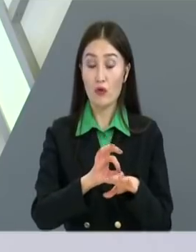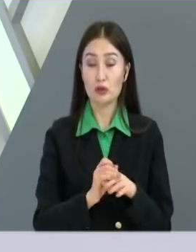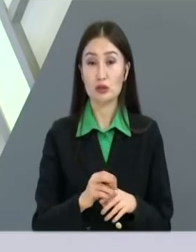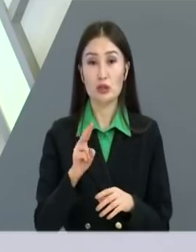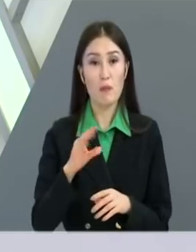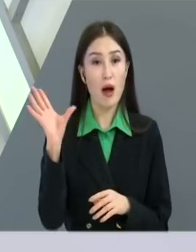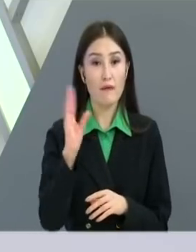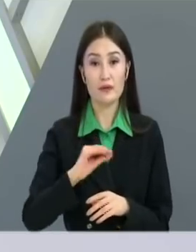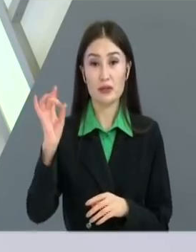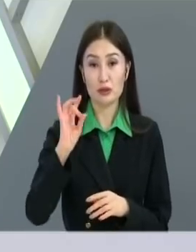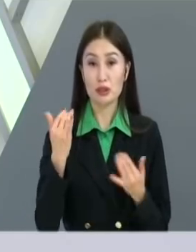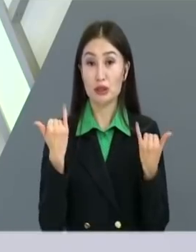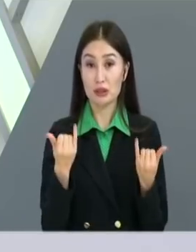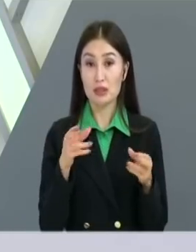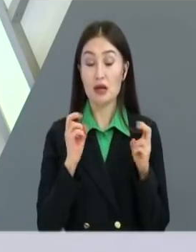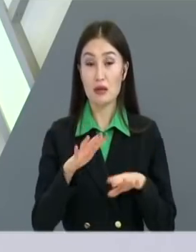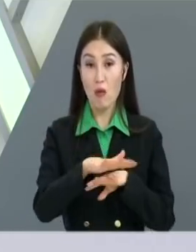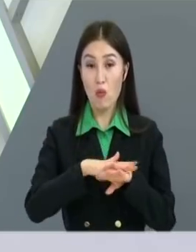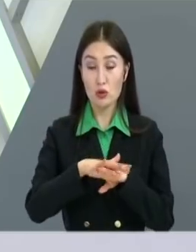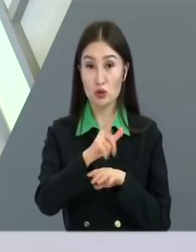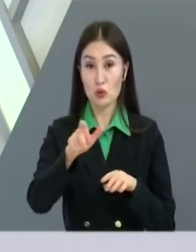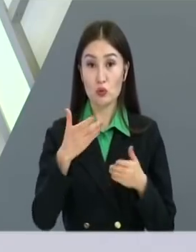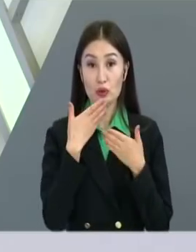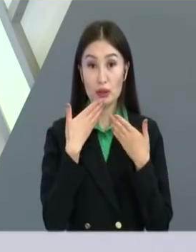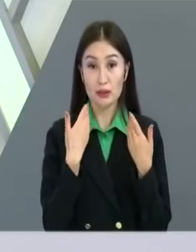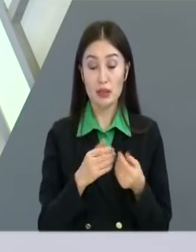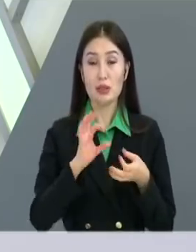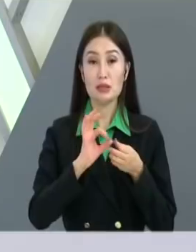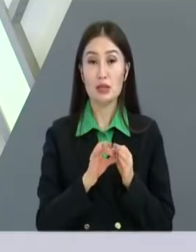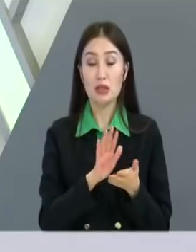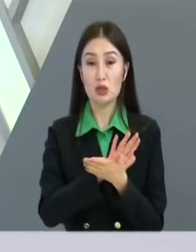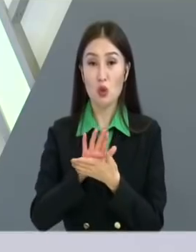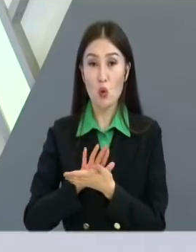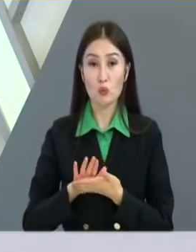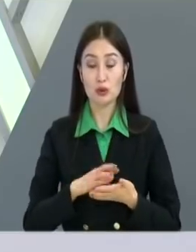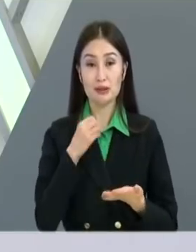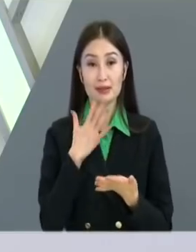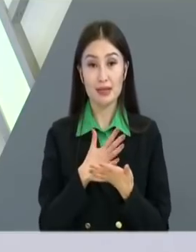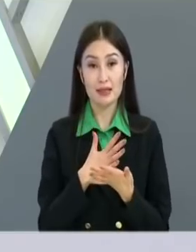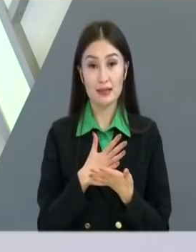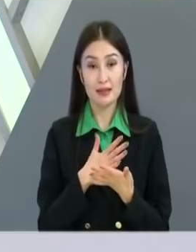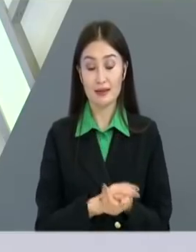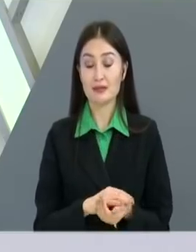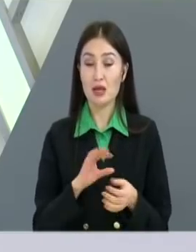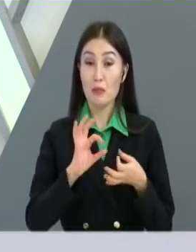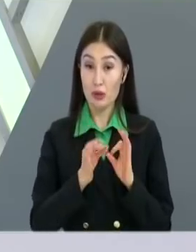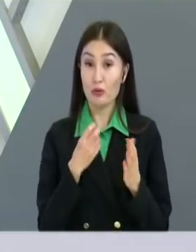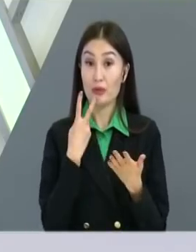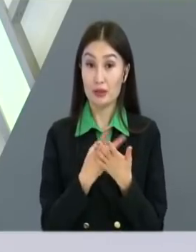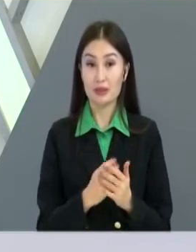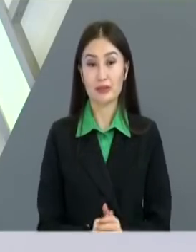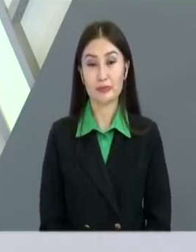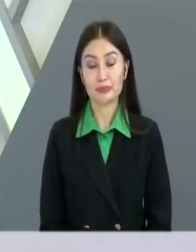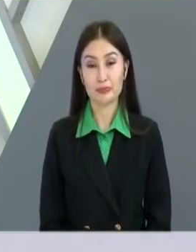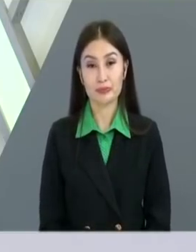возможности. Однако сейчас, когда на площади людей нет, нужно тщательно убрать центр столицы. Дастан Касканов расскажет